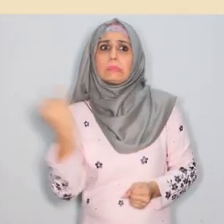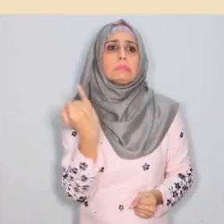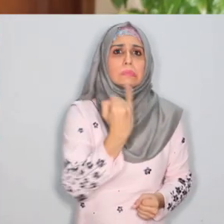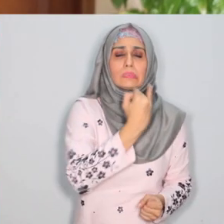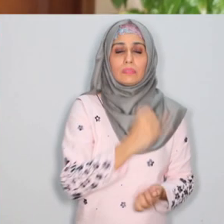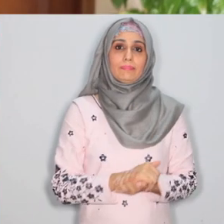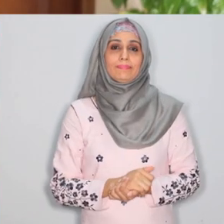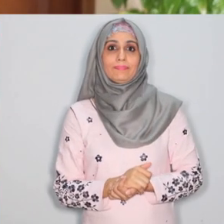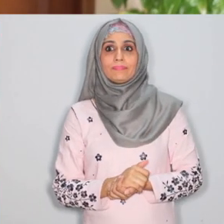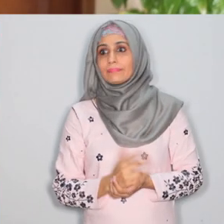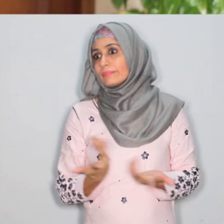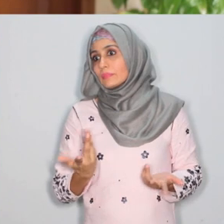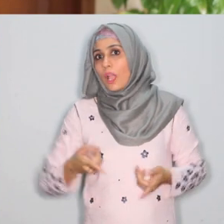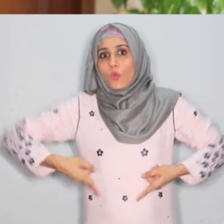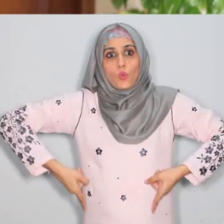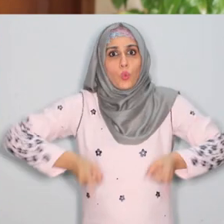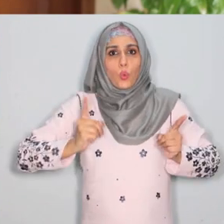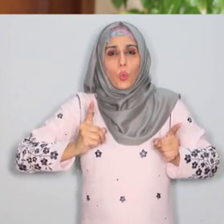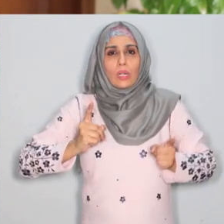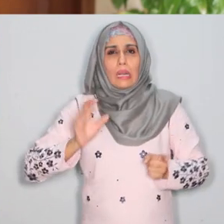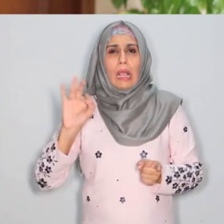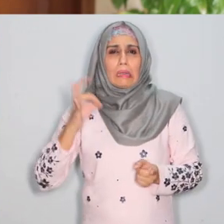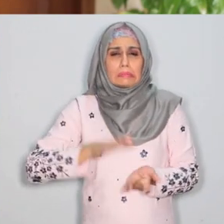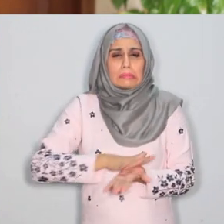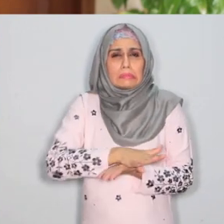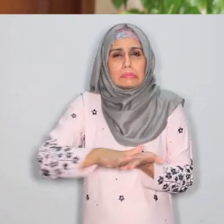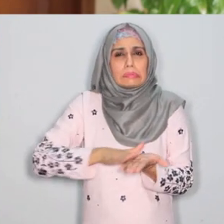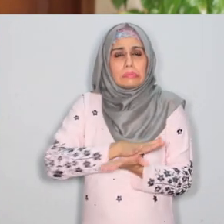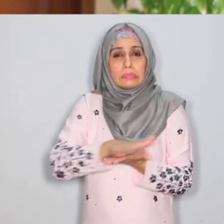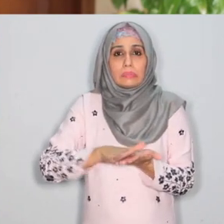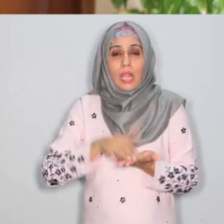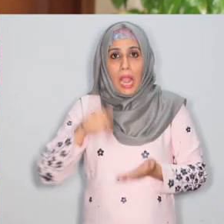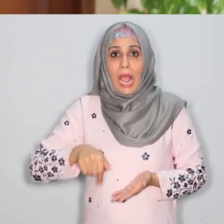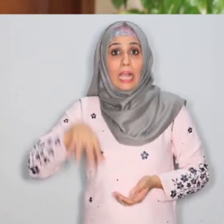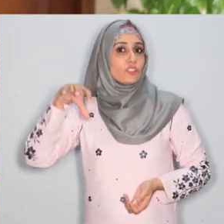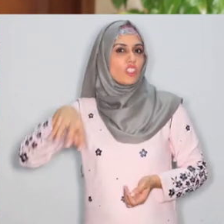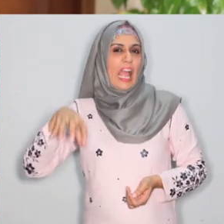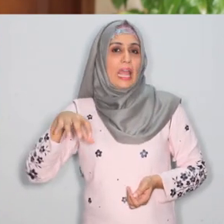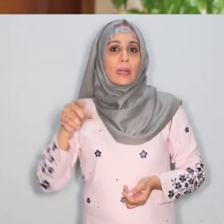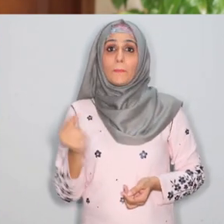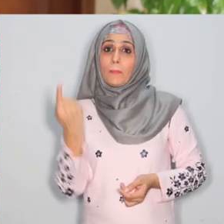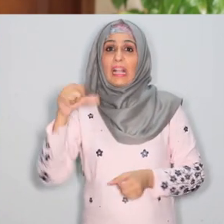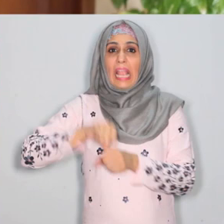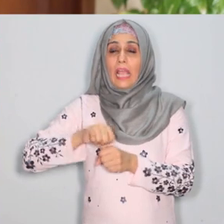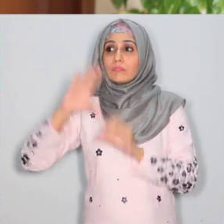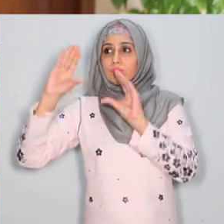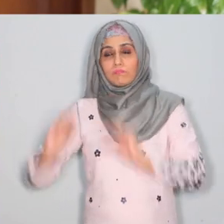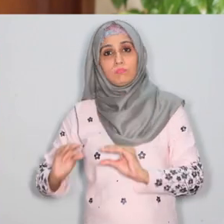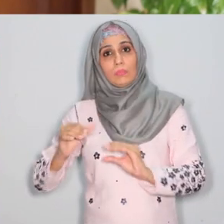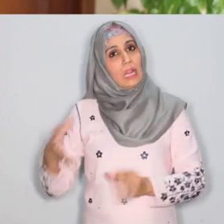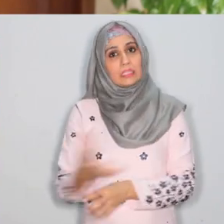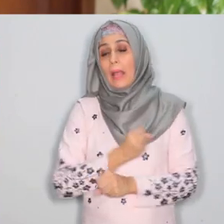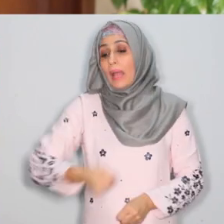ढूंढो। लेकिन सड़क बिल्कुल खाली पड़ी थी। आज शहर में गैस की कमी है, किसी ने आगाह